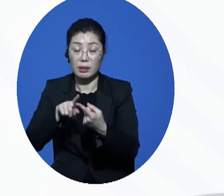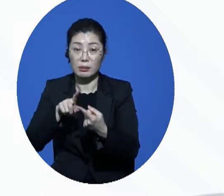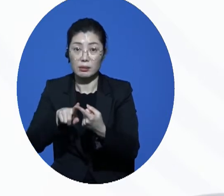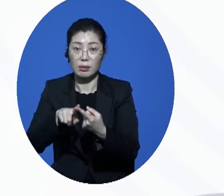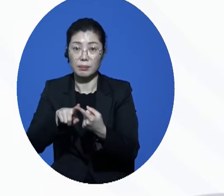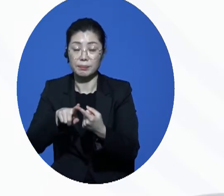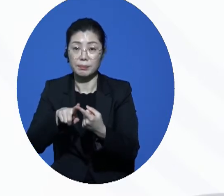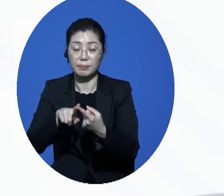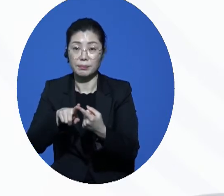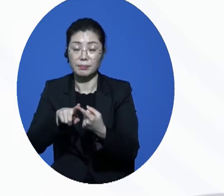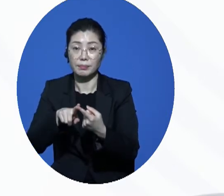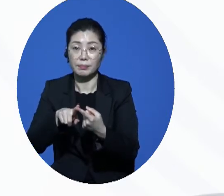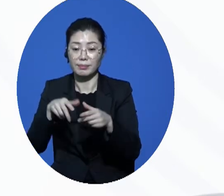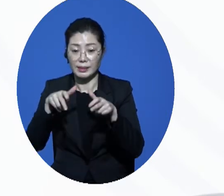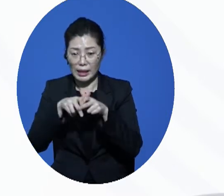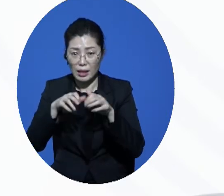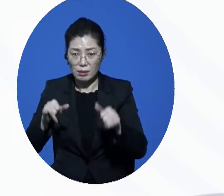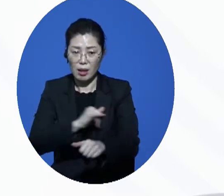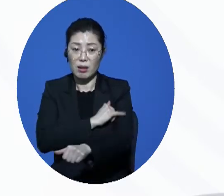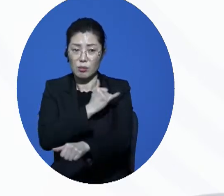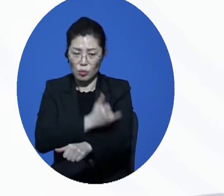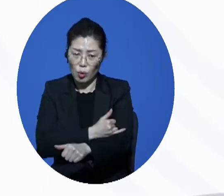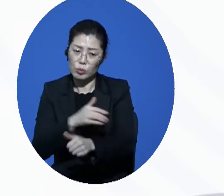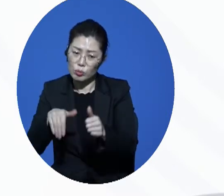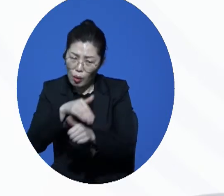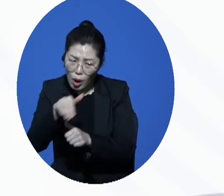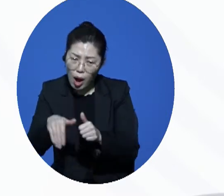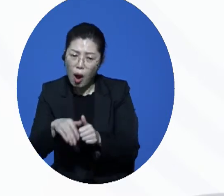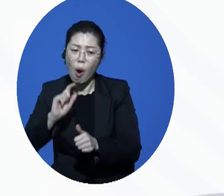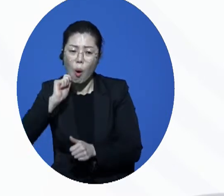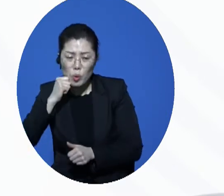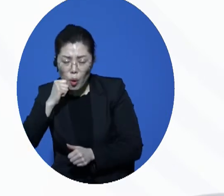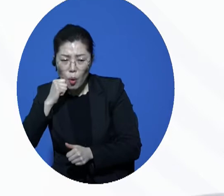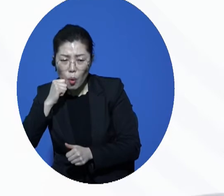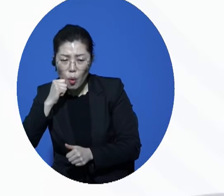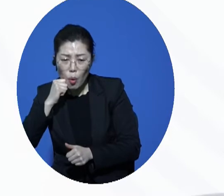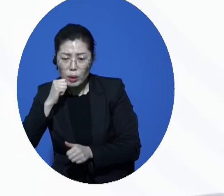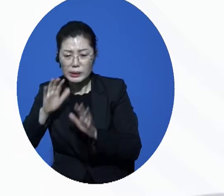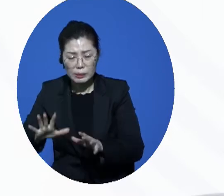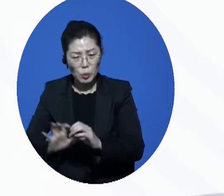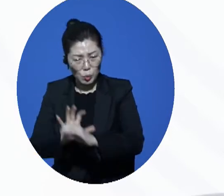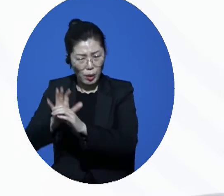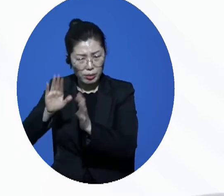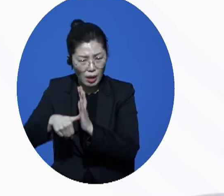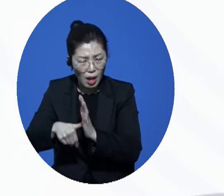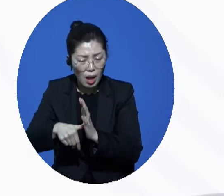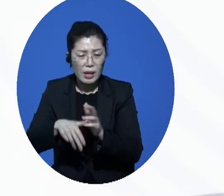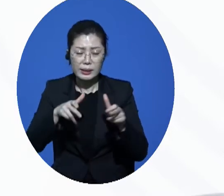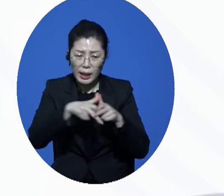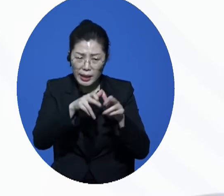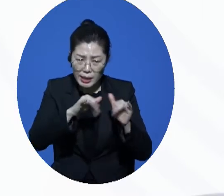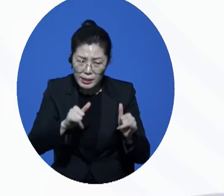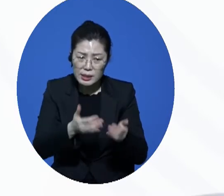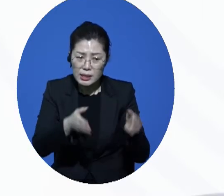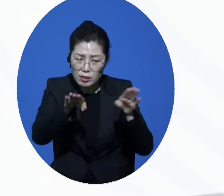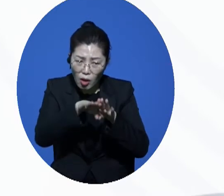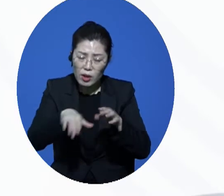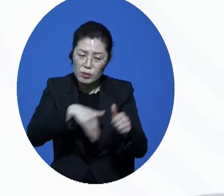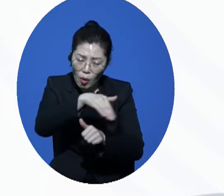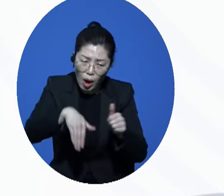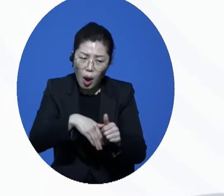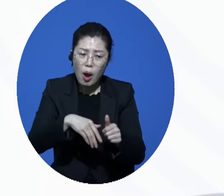시설에서 장애인의 인권 상황이 어떠한지 이렇게 어려운 상황에서 인권 상황이 어떠한지에 대해서 파악할 필요가 있었기